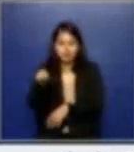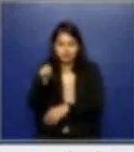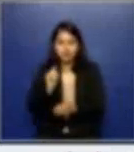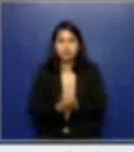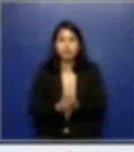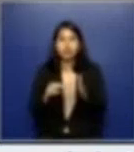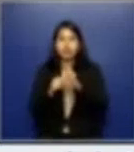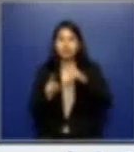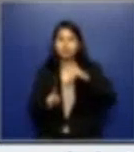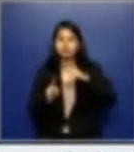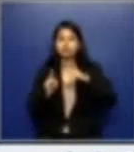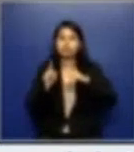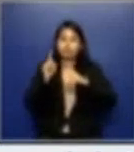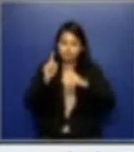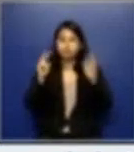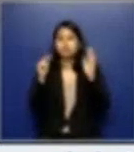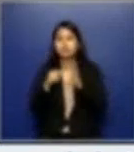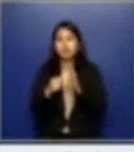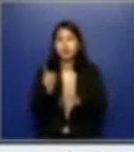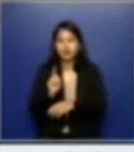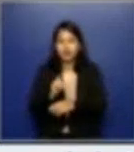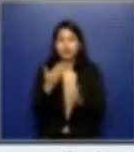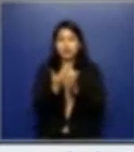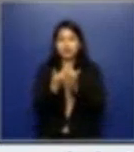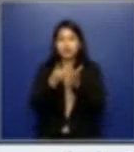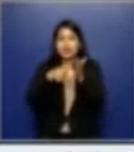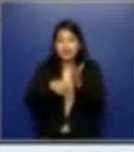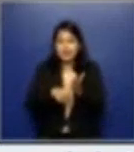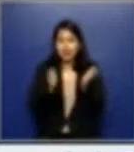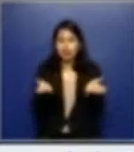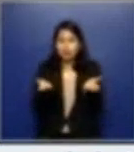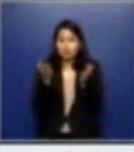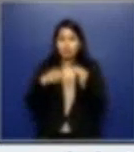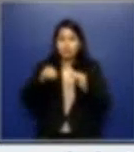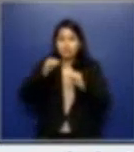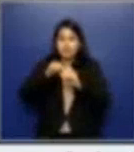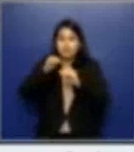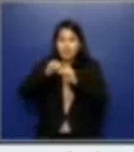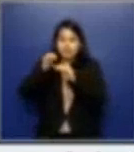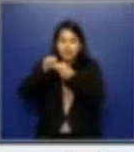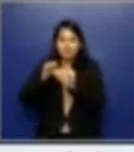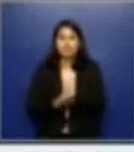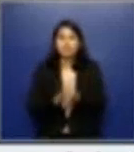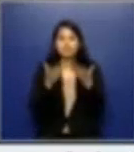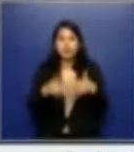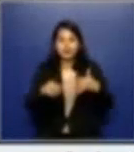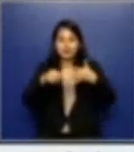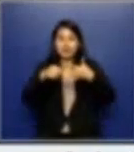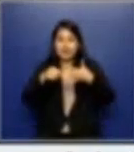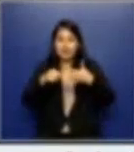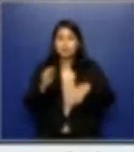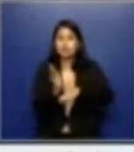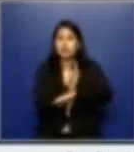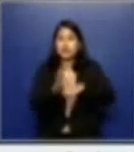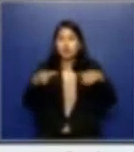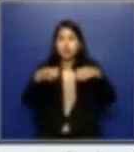80% ก็จะทะลุขึ้นมาอีกนั่นก็หมายความว่าหนี้ประเทศก็เยอะหนี้ครัวเรือนก็มากแล้วอันที่3คือหนี้ภาคธุรกิจ